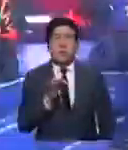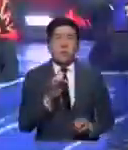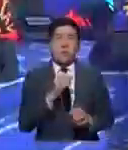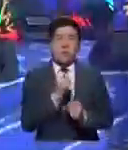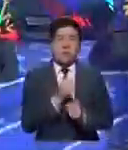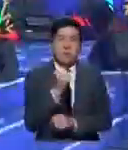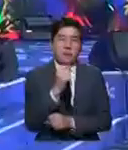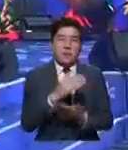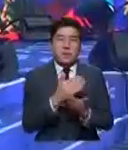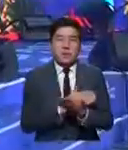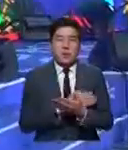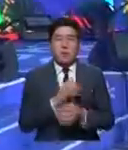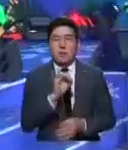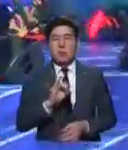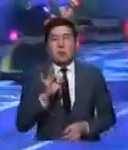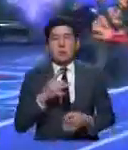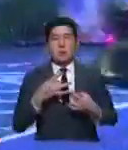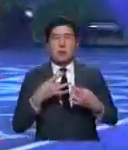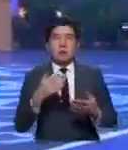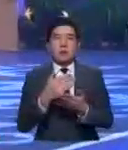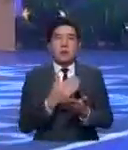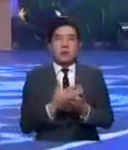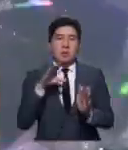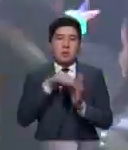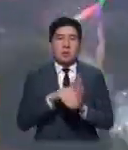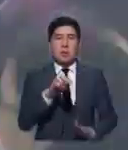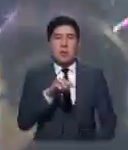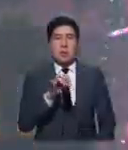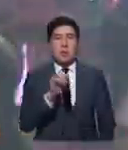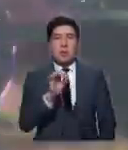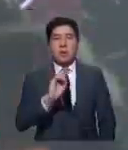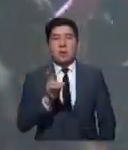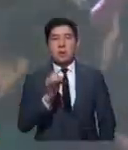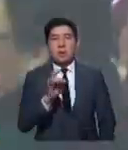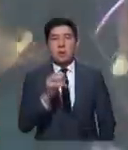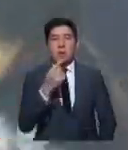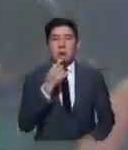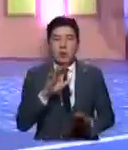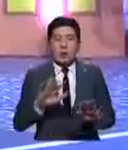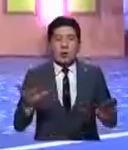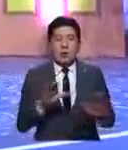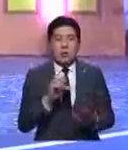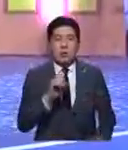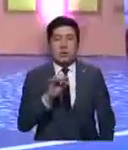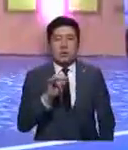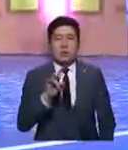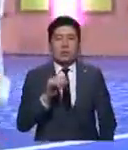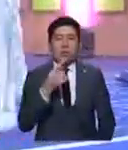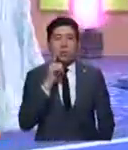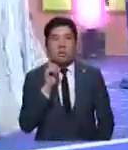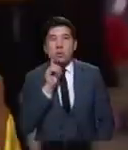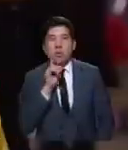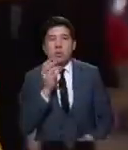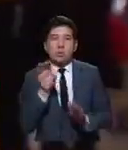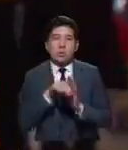песни известных казахстанских артистов Маржан Рабаевой, Караката Бильдиной, Ержана Максима. Юные гости остались довольны.